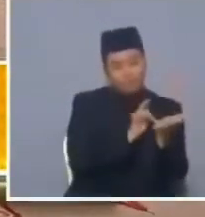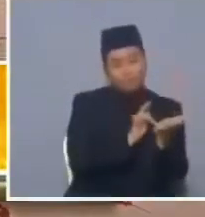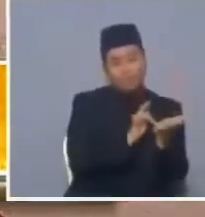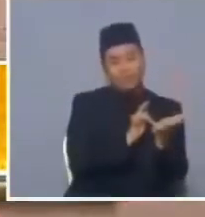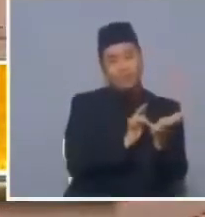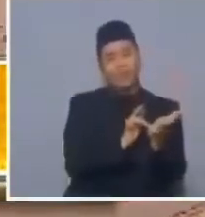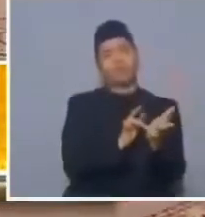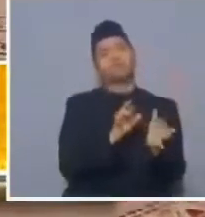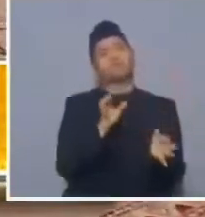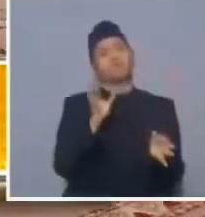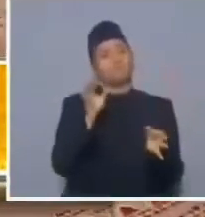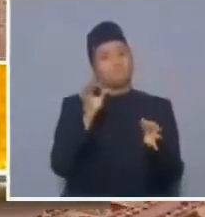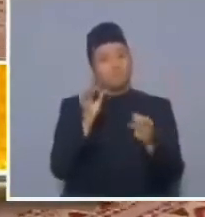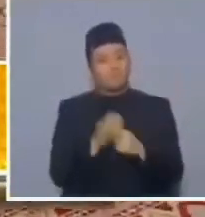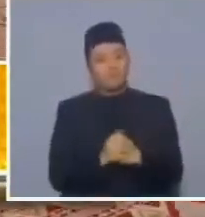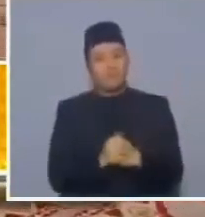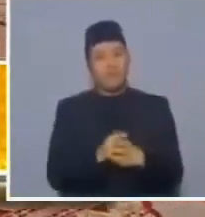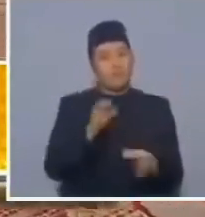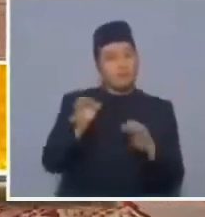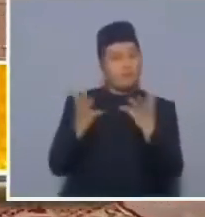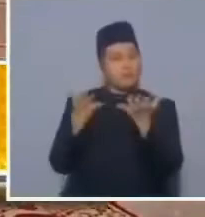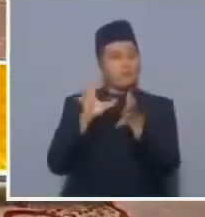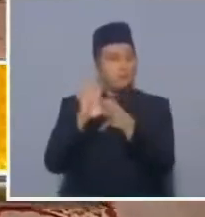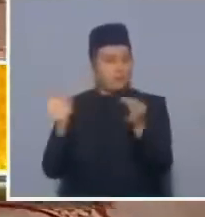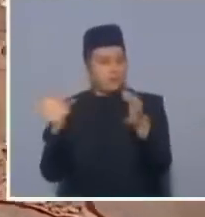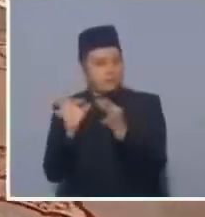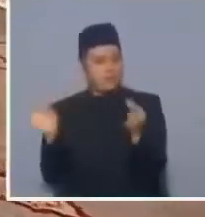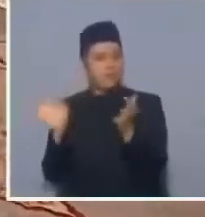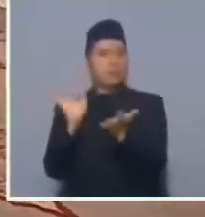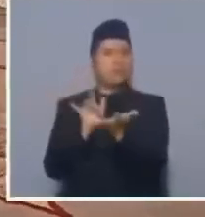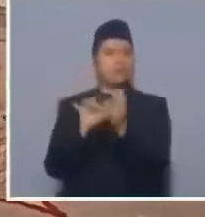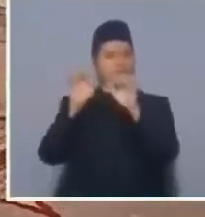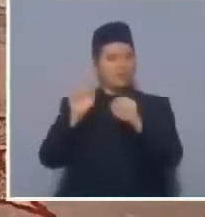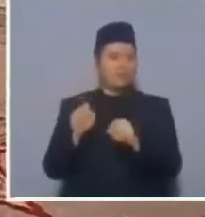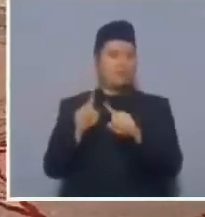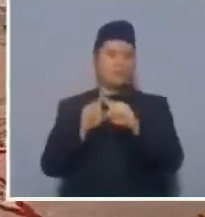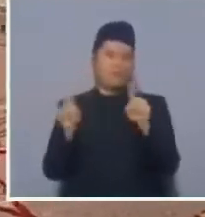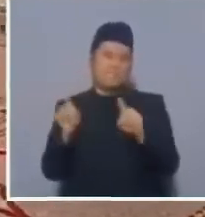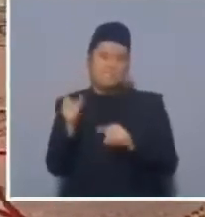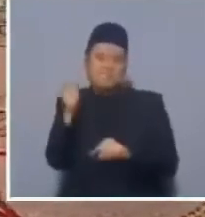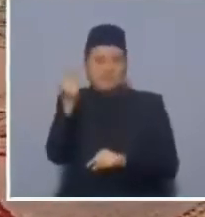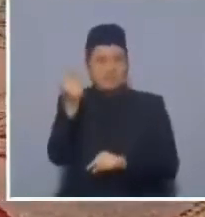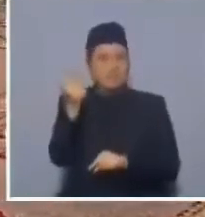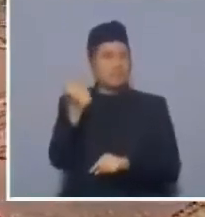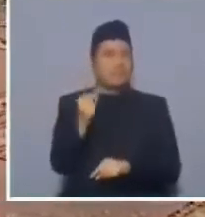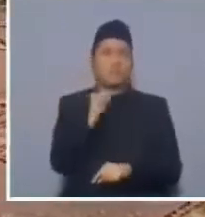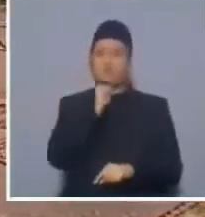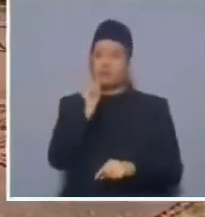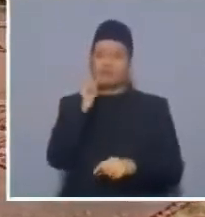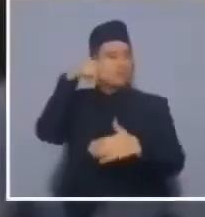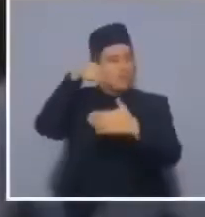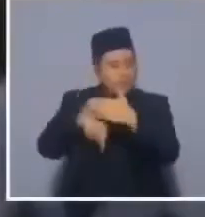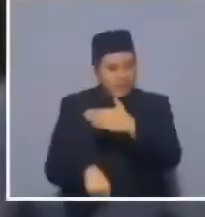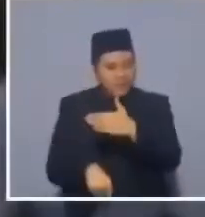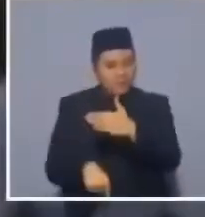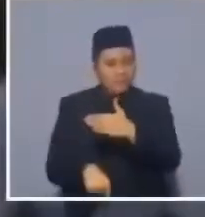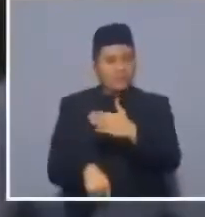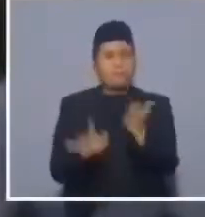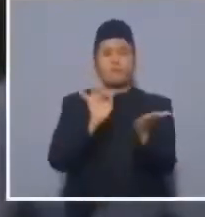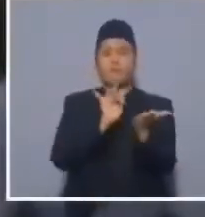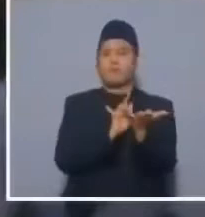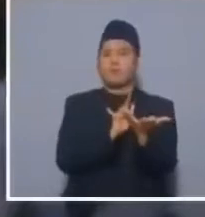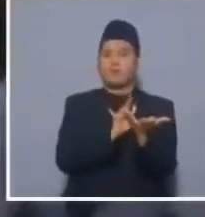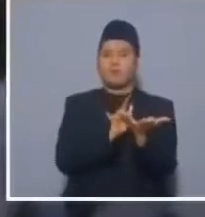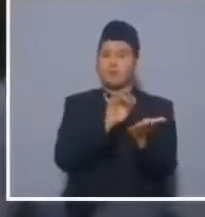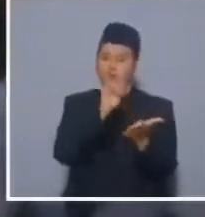saya pergi jumpa kardiologis, saya tak pergi jumpa dentist. Itu pun dalam ruang lingkup, kita kata perubatan pun luas. Jadi nasihat